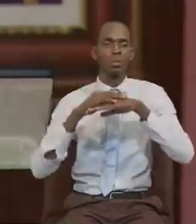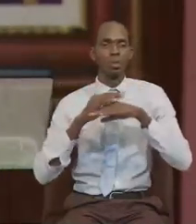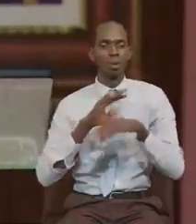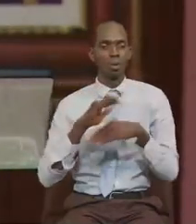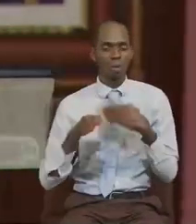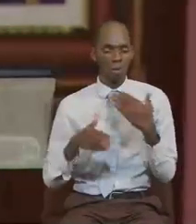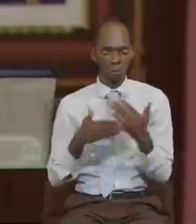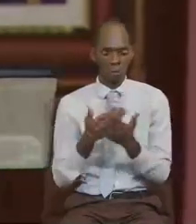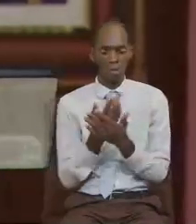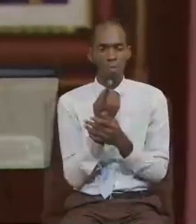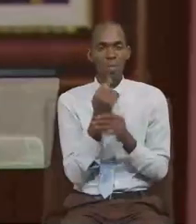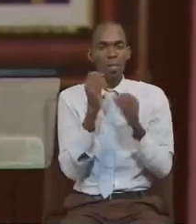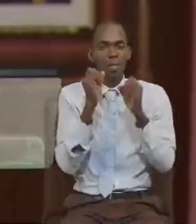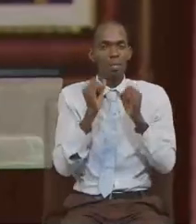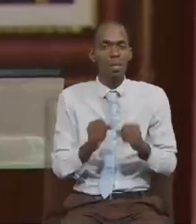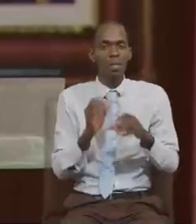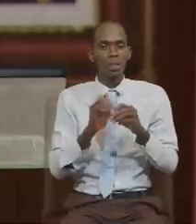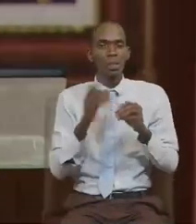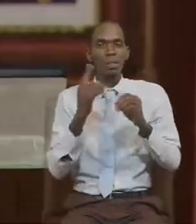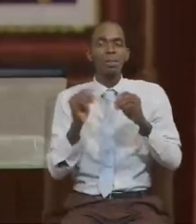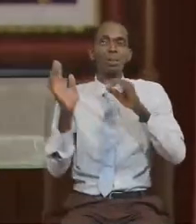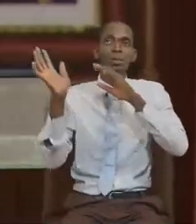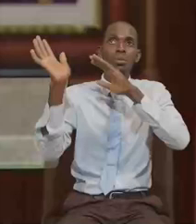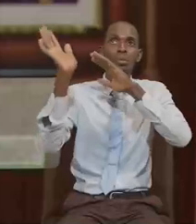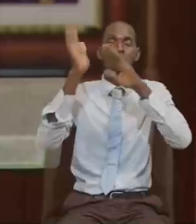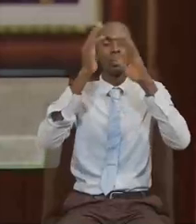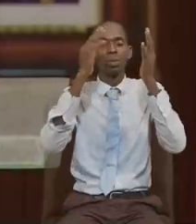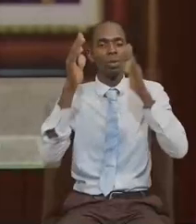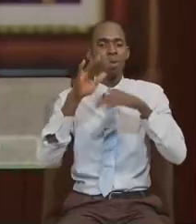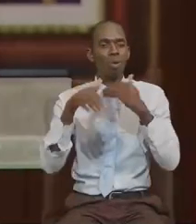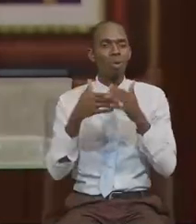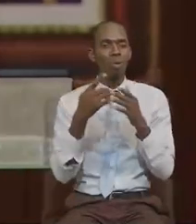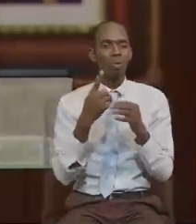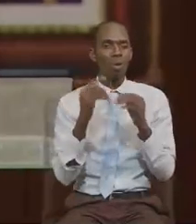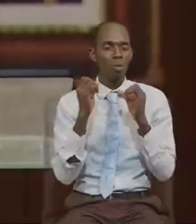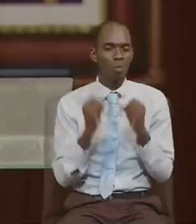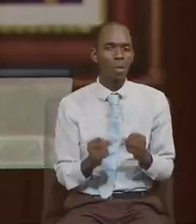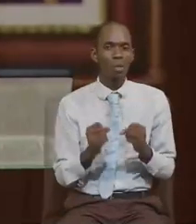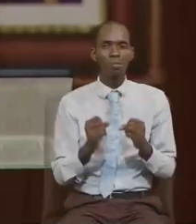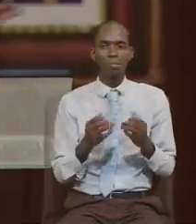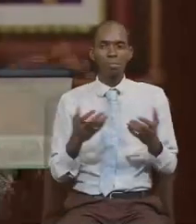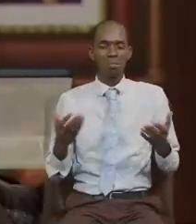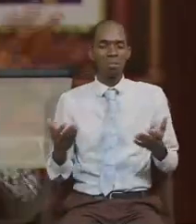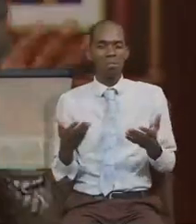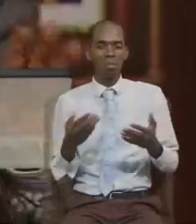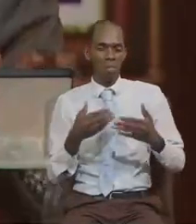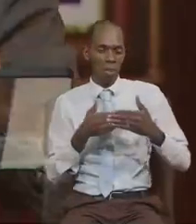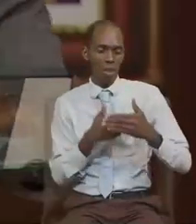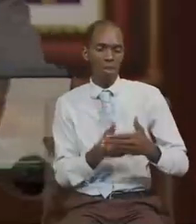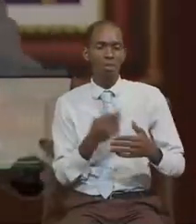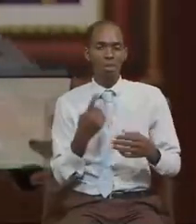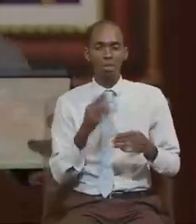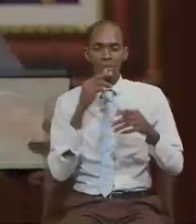puissances en l'air. Toutes les puissances autour des mers qui essaient de te garder